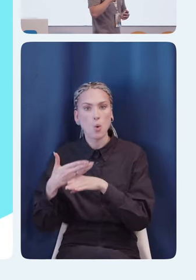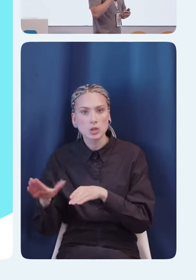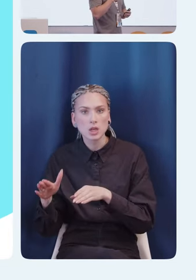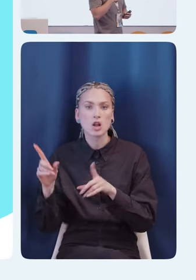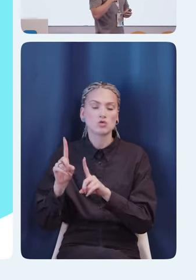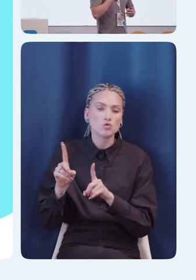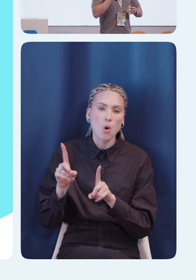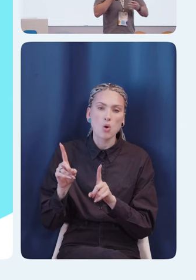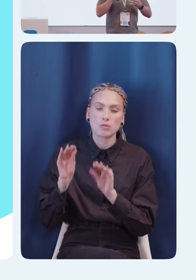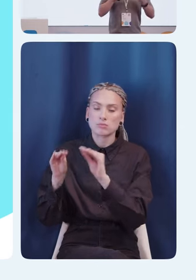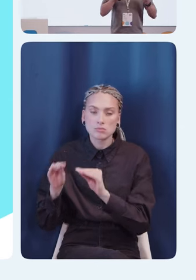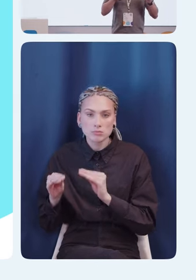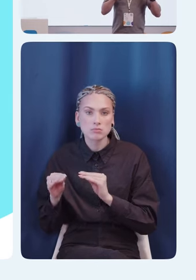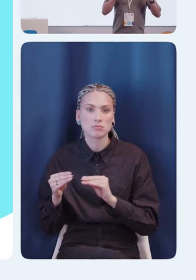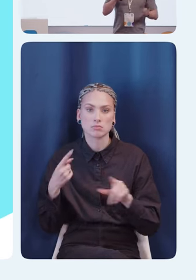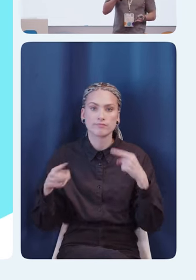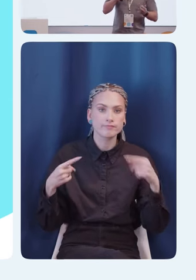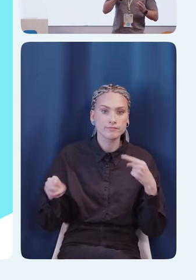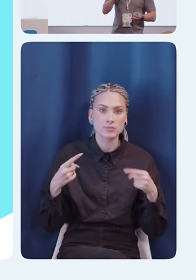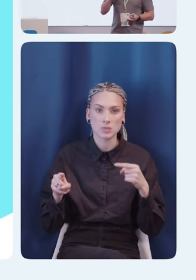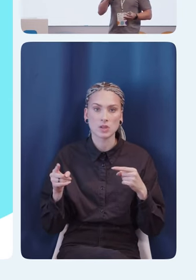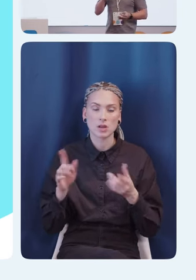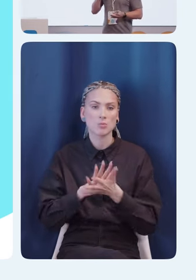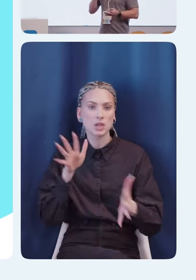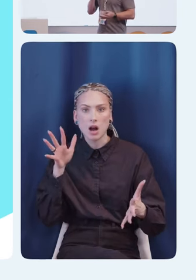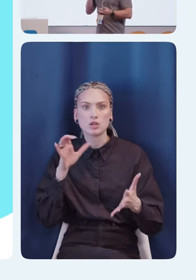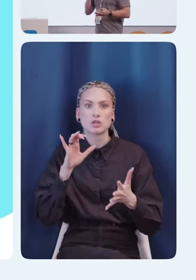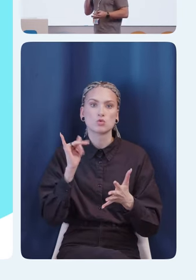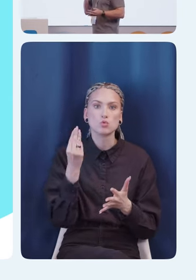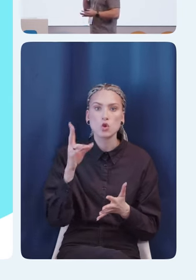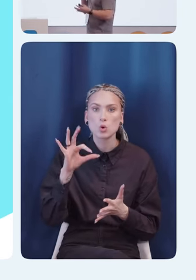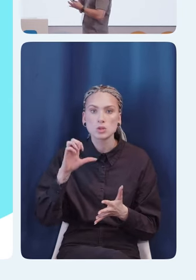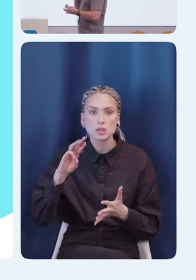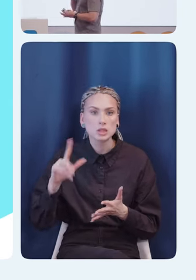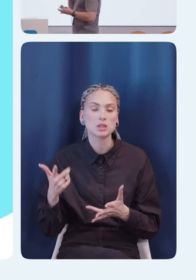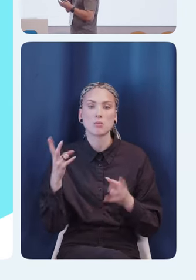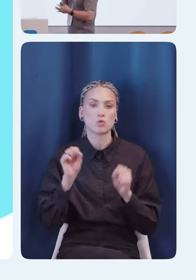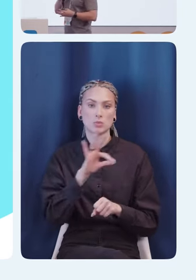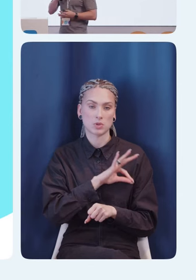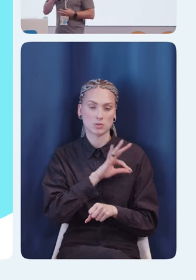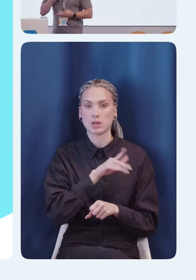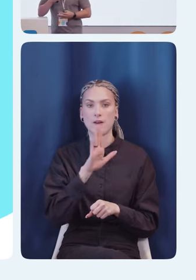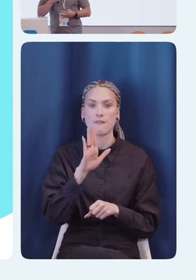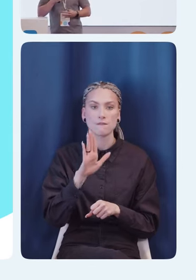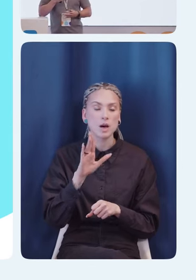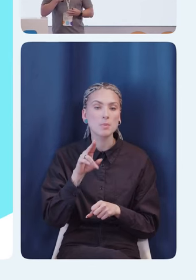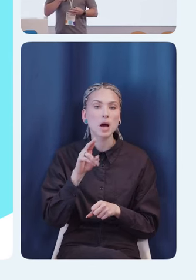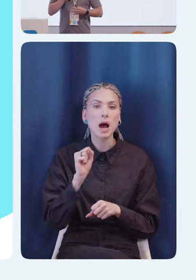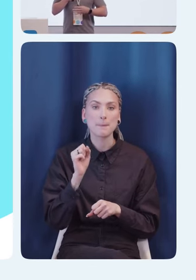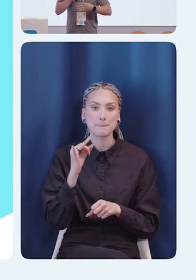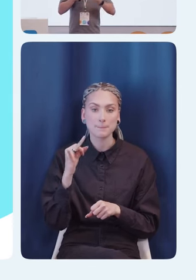на отдельные там, абстракции сущности. Можно воспользоваться Web API, его вполне достаточно для того,